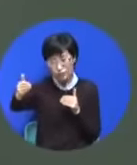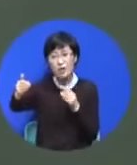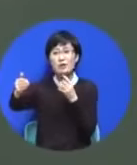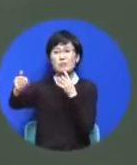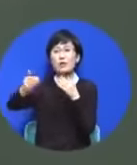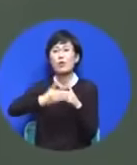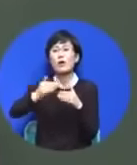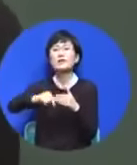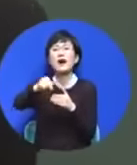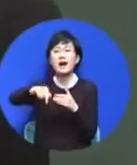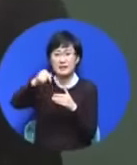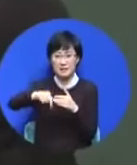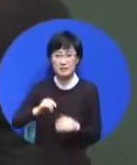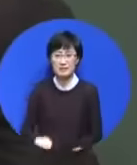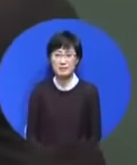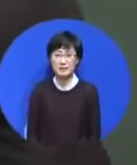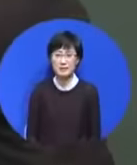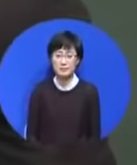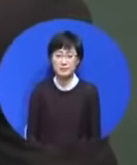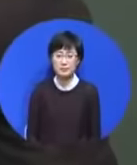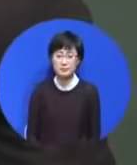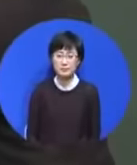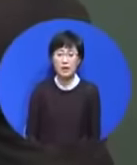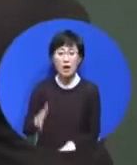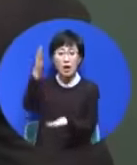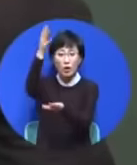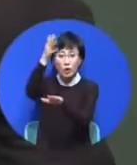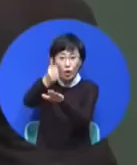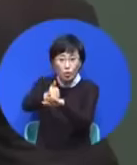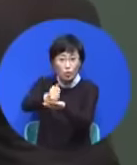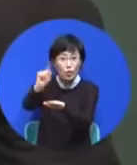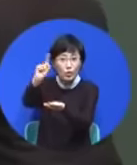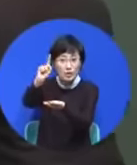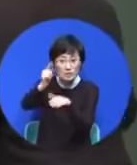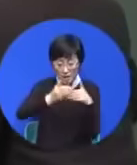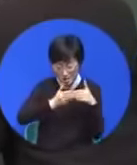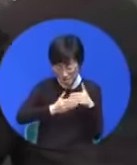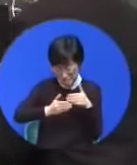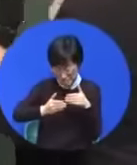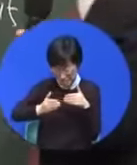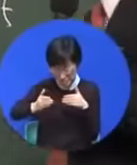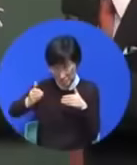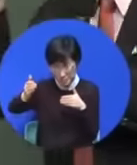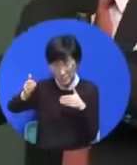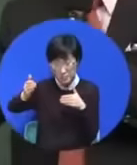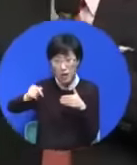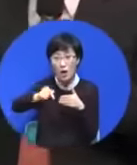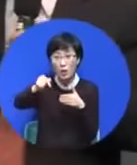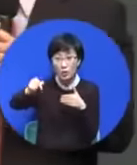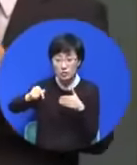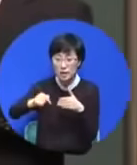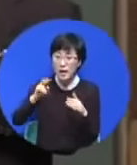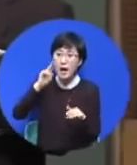과정이다 자 드디어 하나님은 어떻게 했습니까 핍박 중을